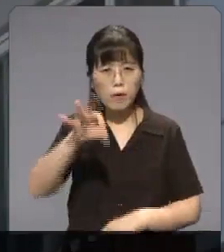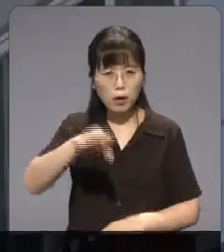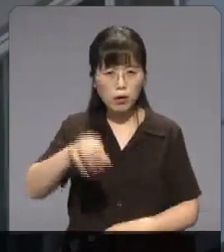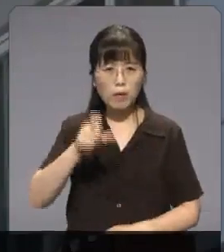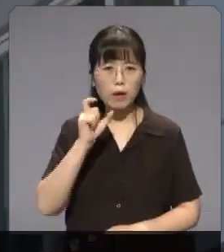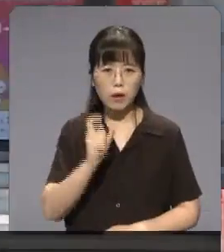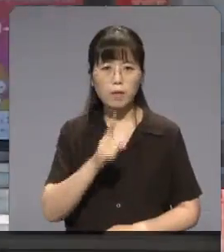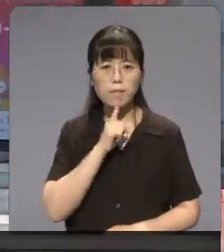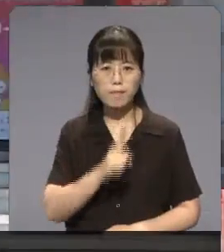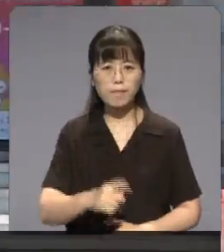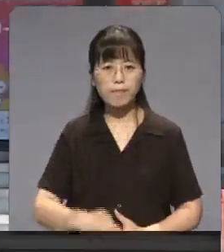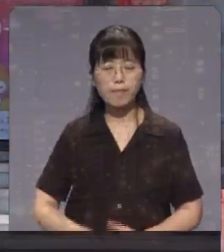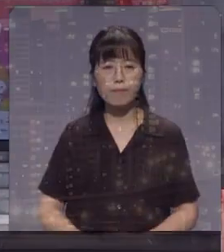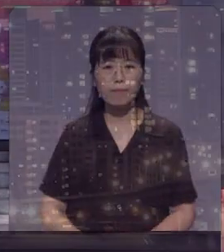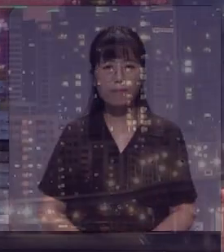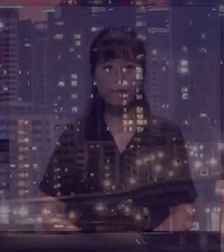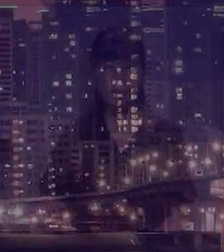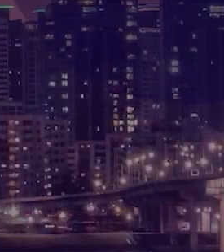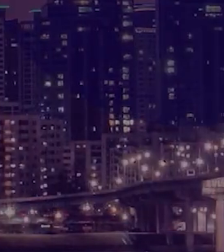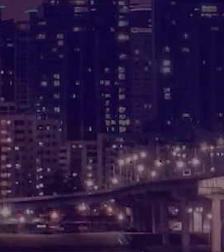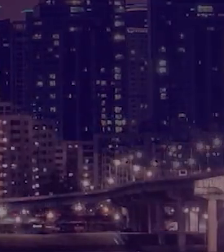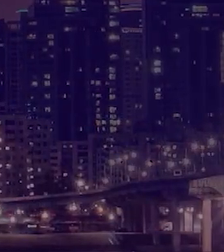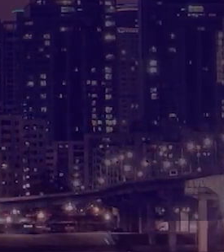경미하다고 일축해 왔습니다